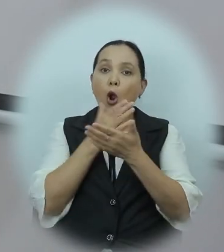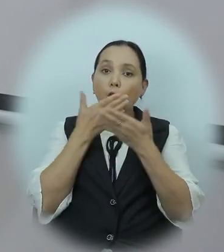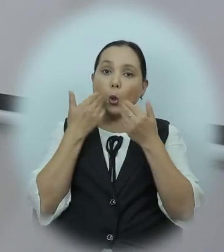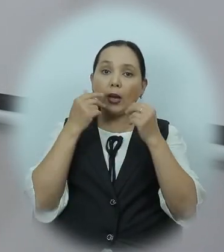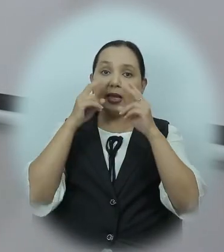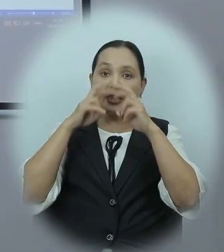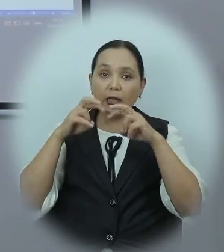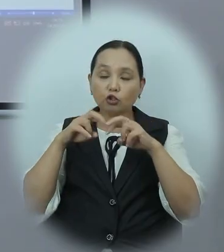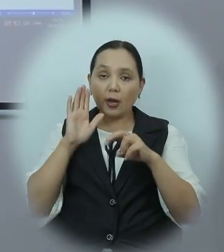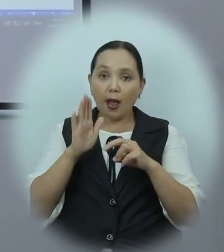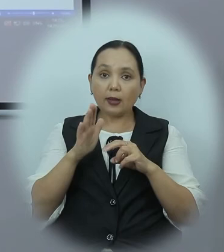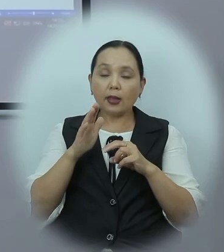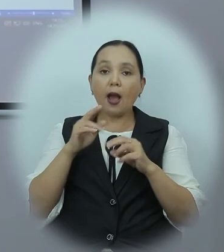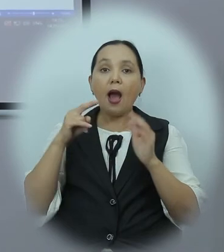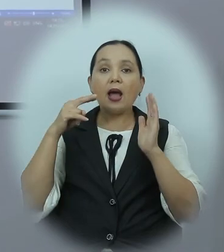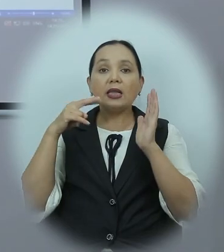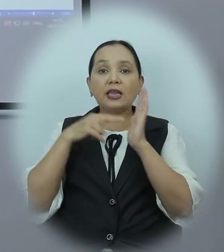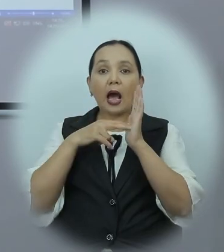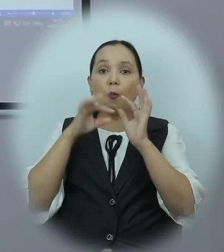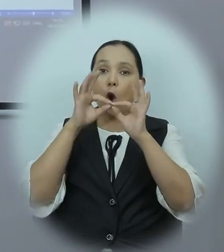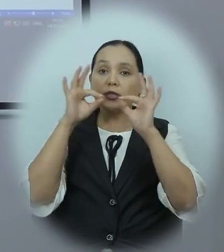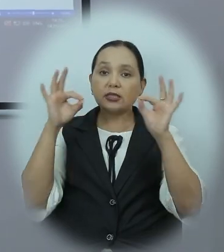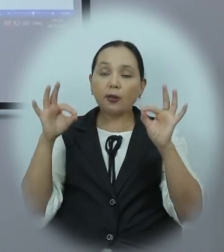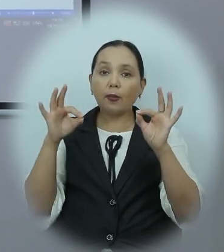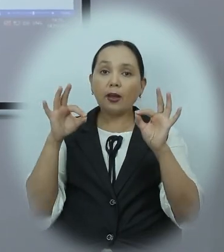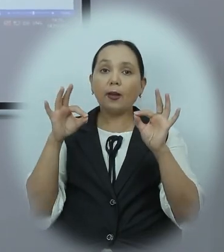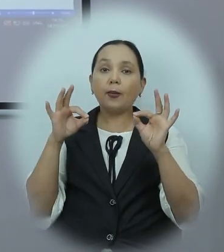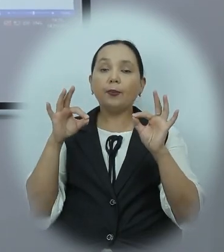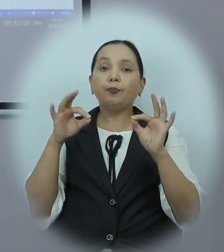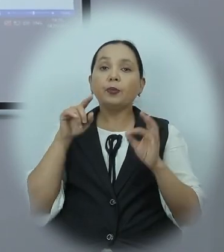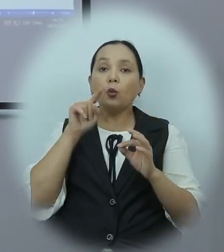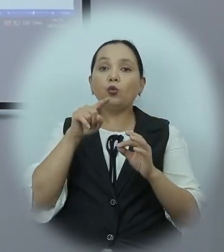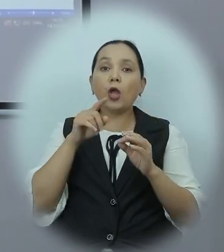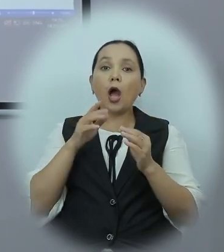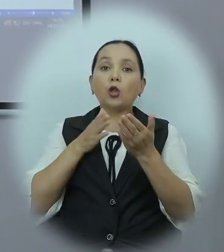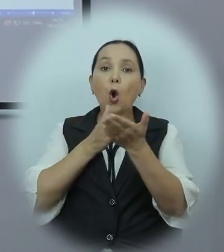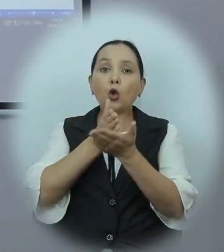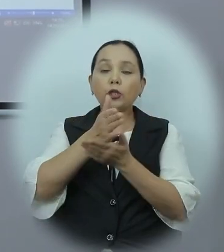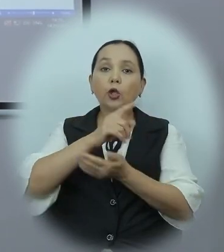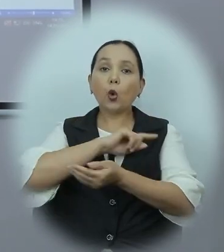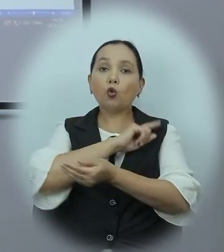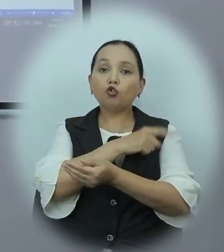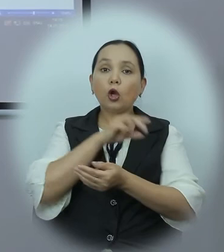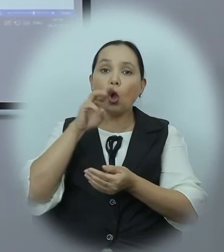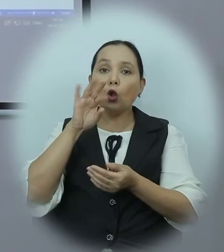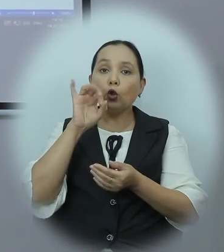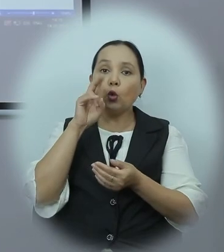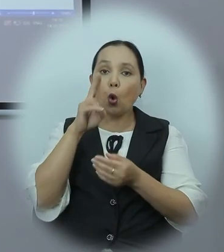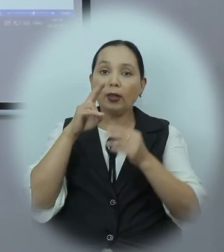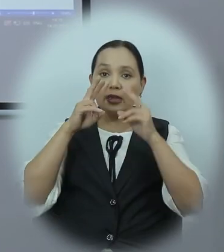tekshiriladi. Ya'ni tarmoq simi, vilka va undan oqib o'tayotgan kuchlanish tokni